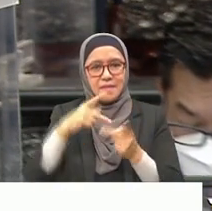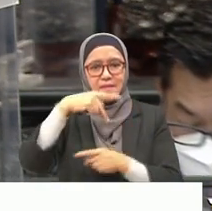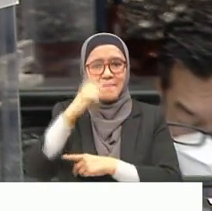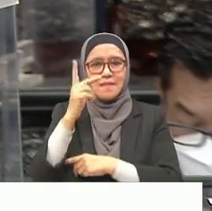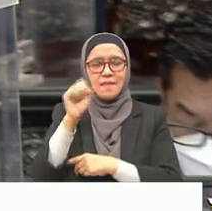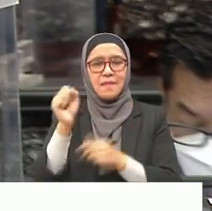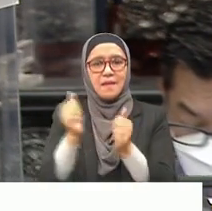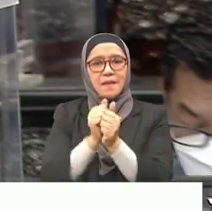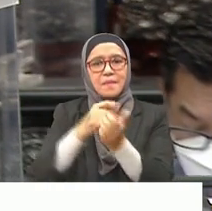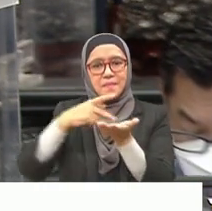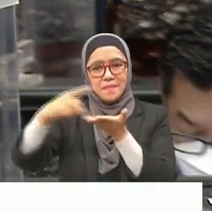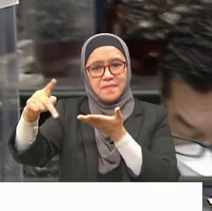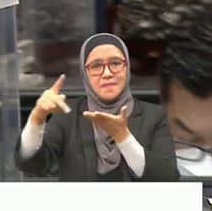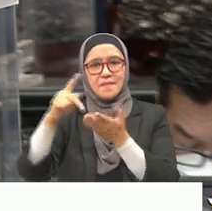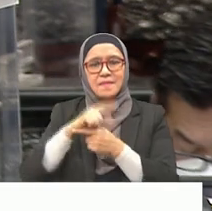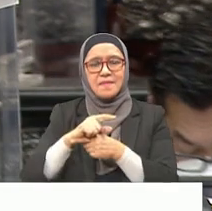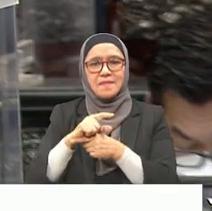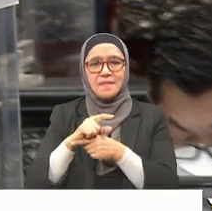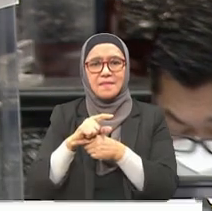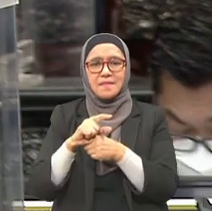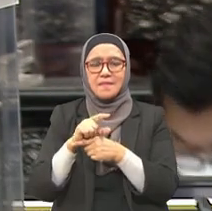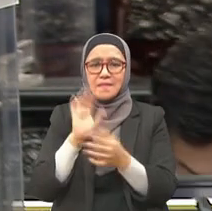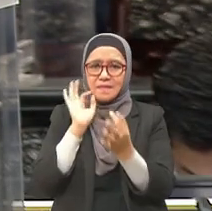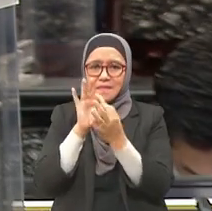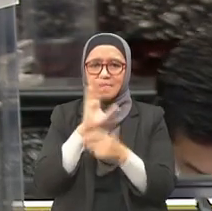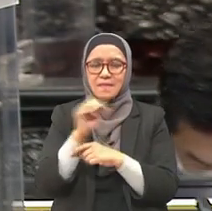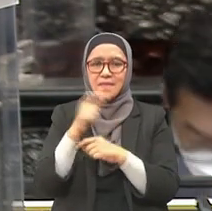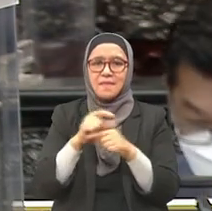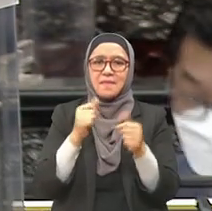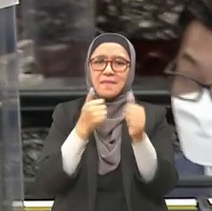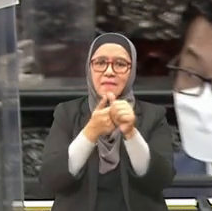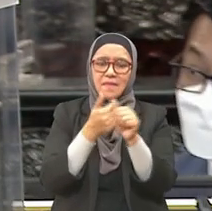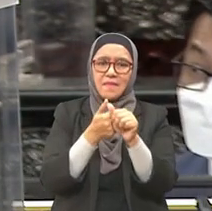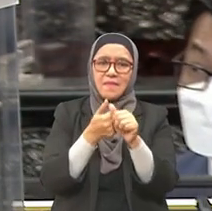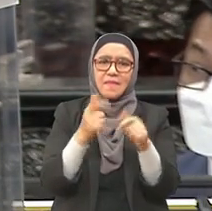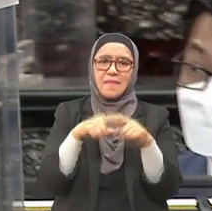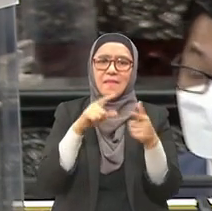sesuai berdasarkan profil perniagaan skor kredit serta keperluan pembiayaan umum